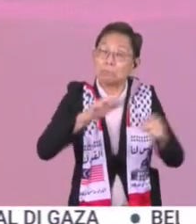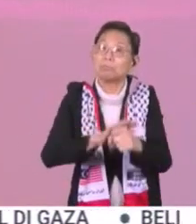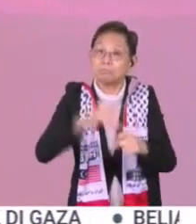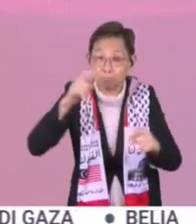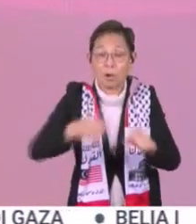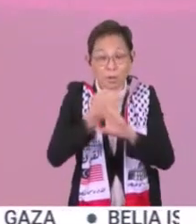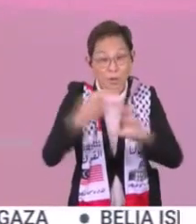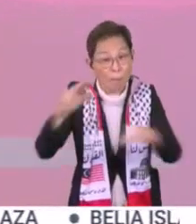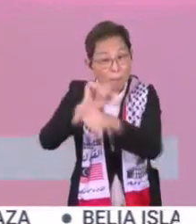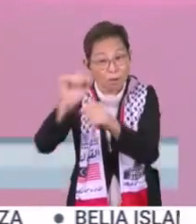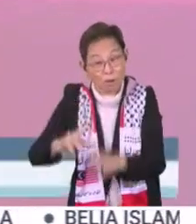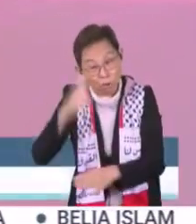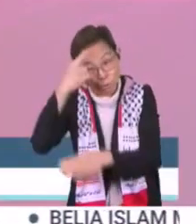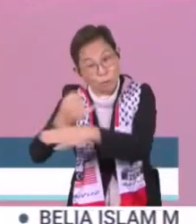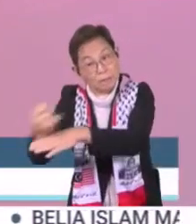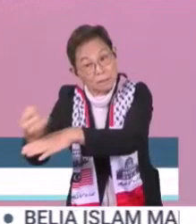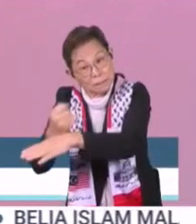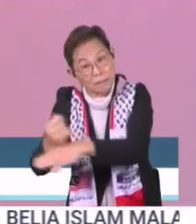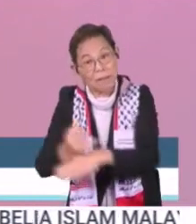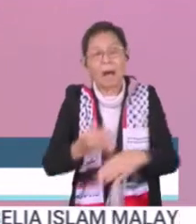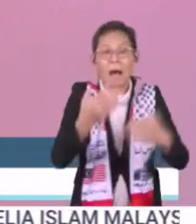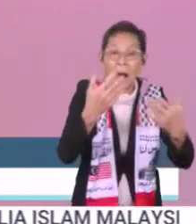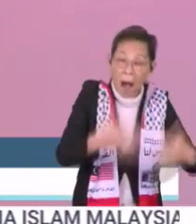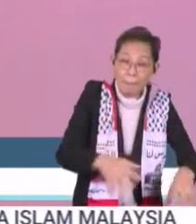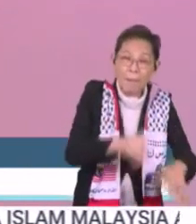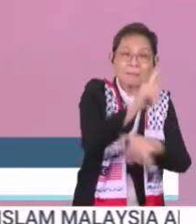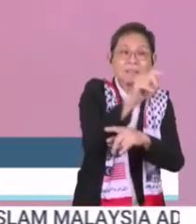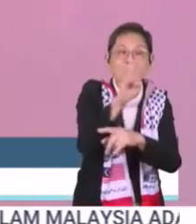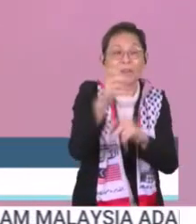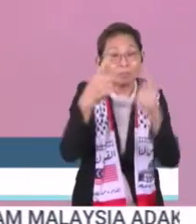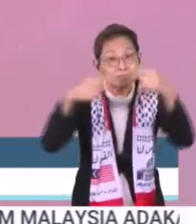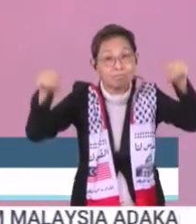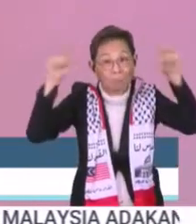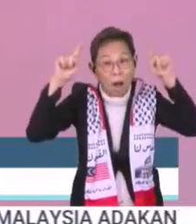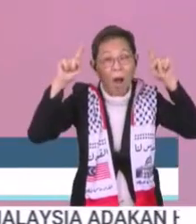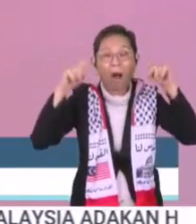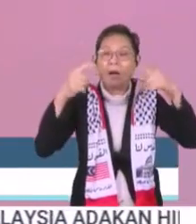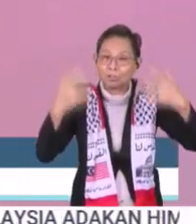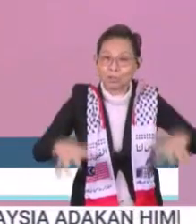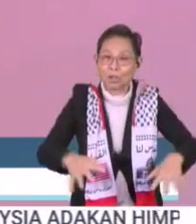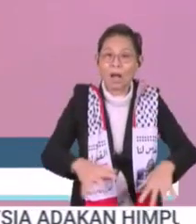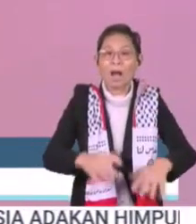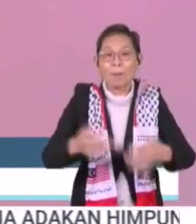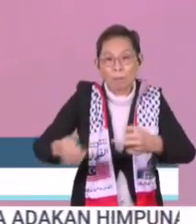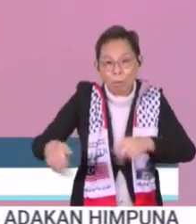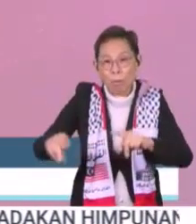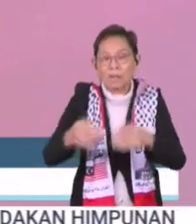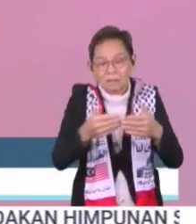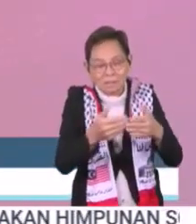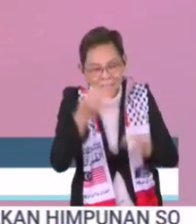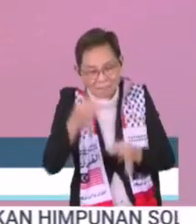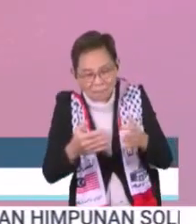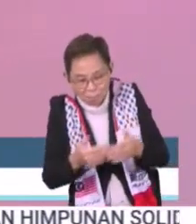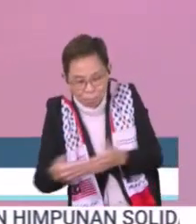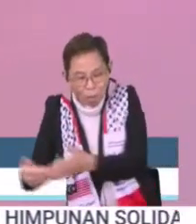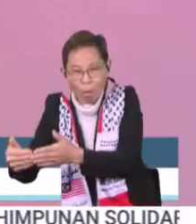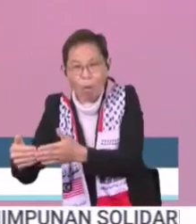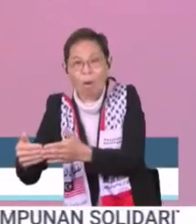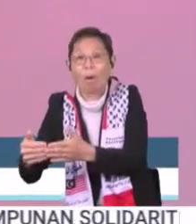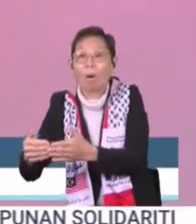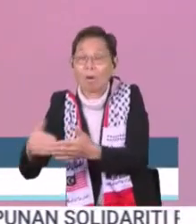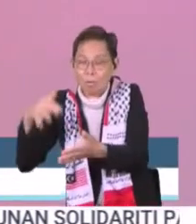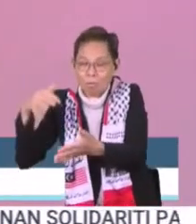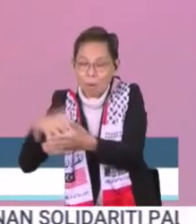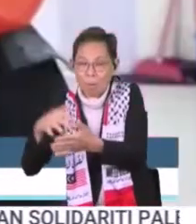dalam dan luar negara. Malah lepasan TVET mempunyai peluang dan masa depan yang lebih cerah sekiranya melanjutkan pengajian ke peringkat lebih tinggi.